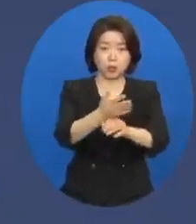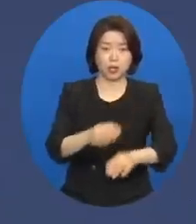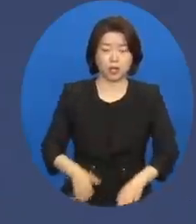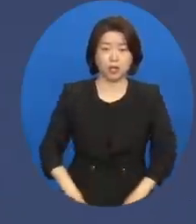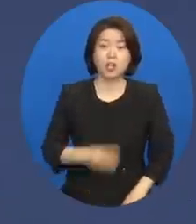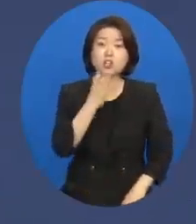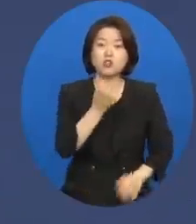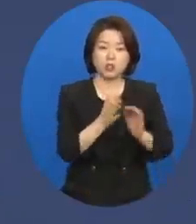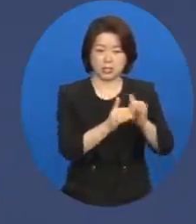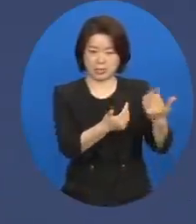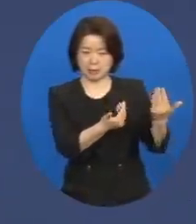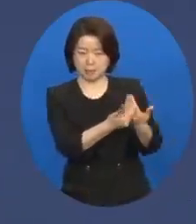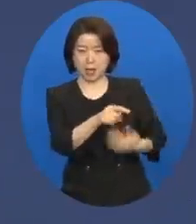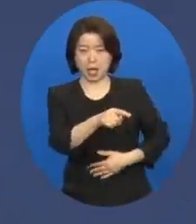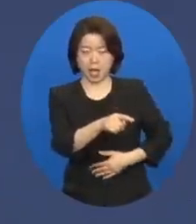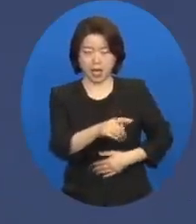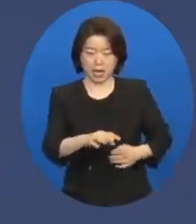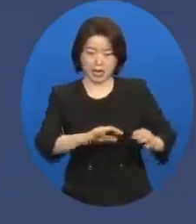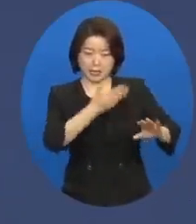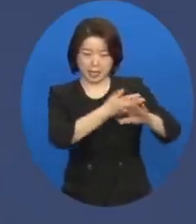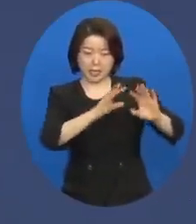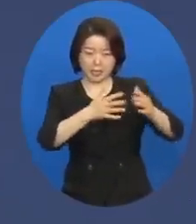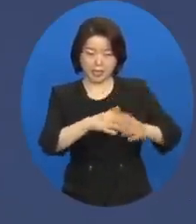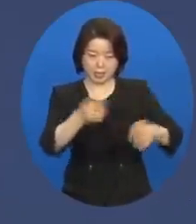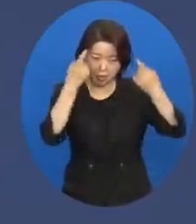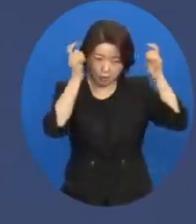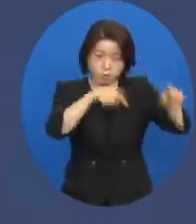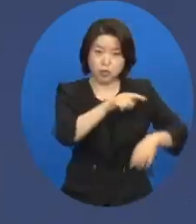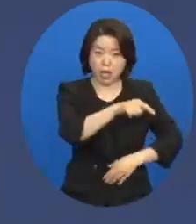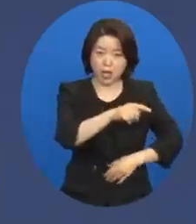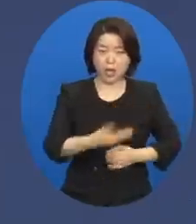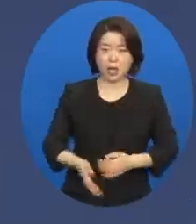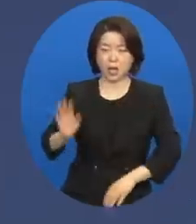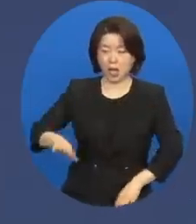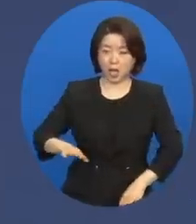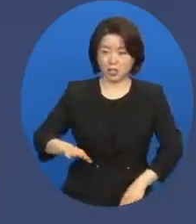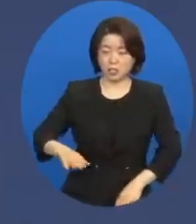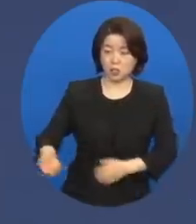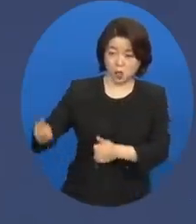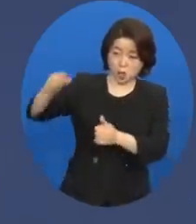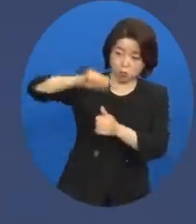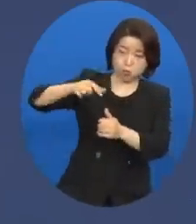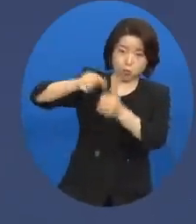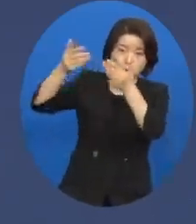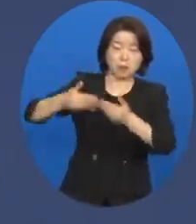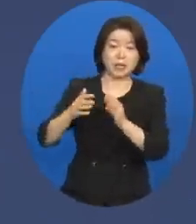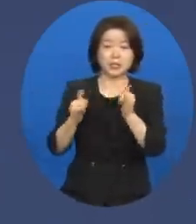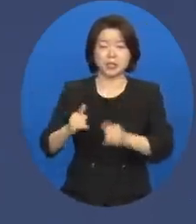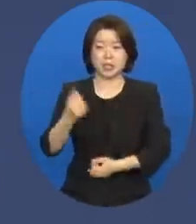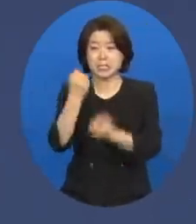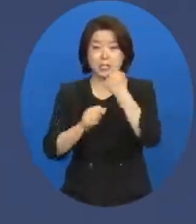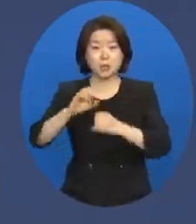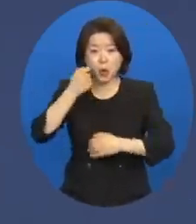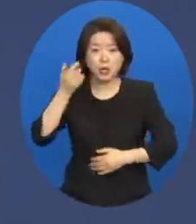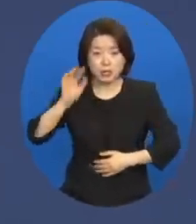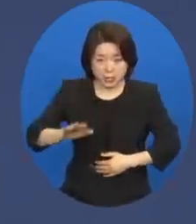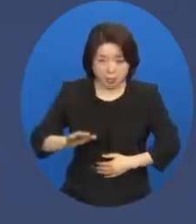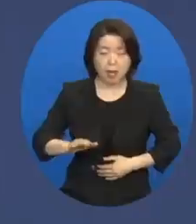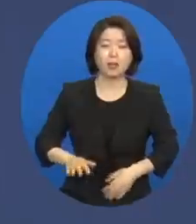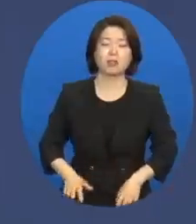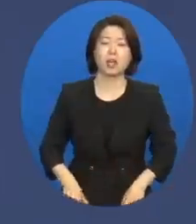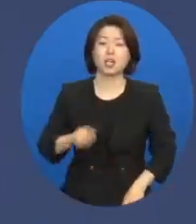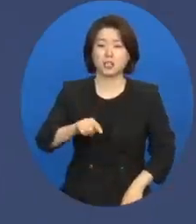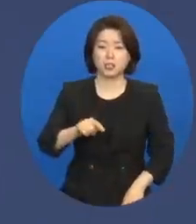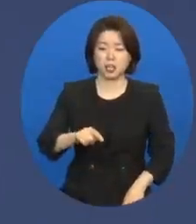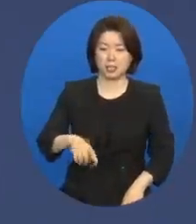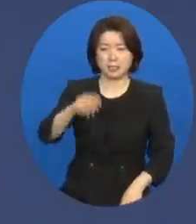거리끼고 이방인에게는 미련한 것이로 돼. 그러나 부르심을 입은 자들에게는 설명할 수 없지만 부르심을 입은 자들에게는